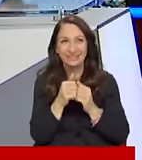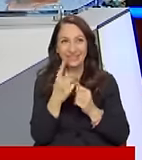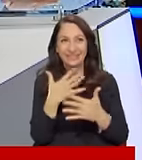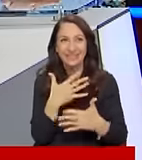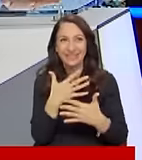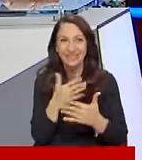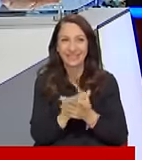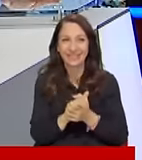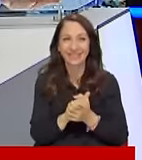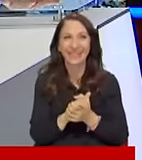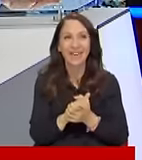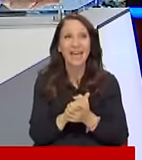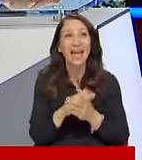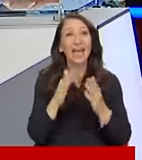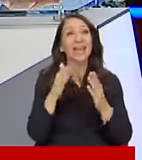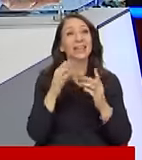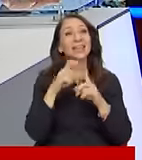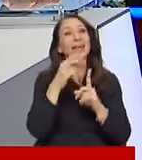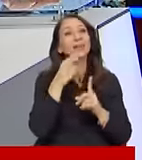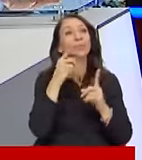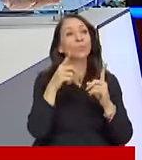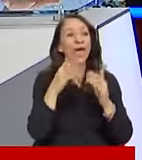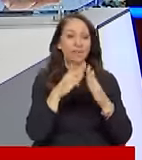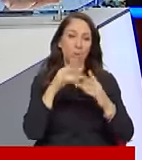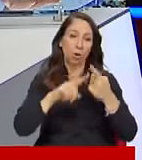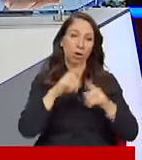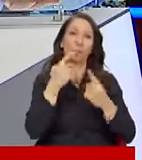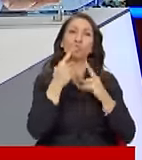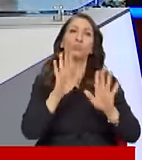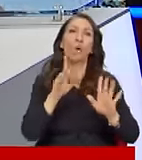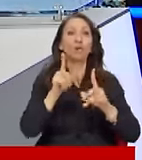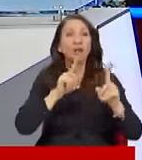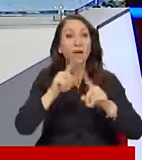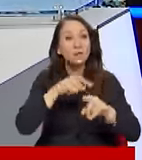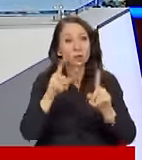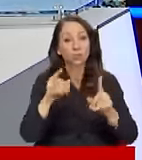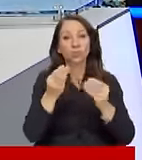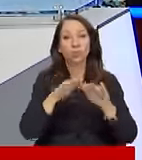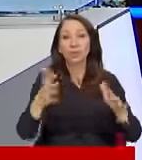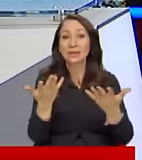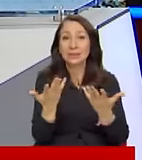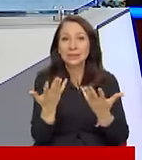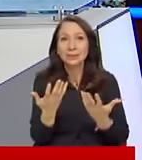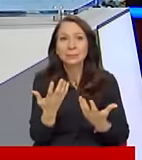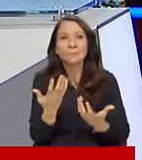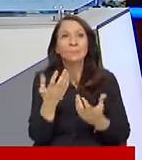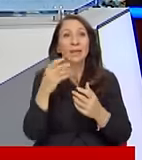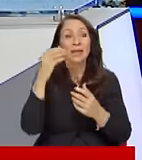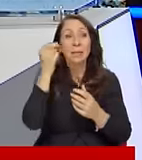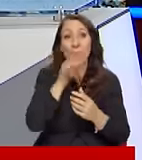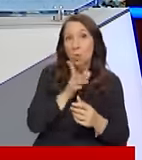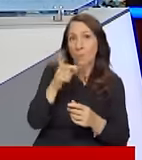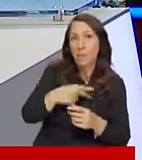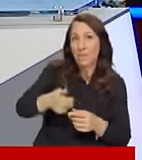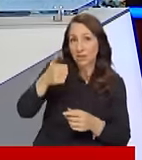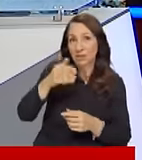heyecanlı. Siyaset evde yok Dilek Hanım ama bir yandan da işte o dava süreçleri çocukları nasıl etkiliyor? Bir de Ekrem Bey'in belediye